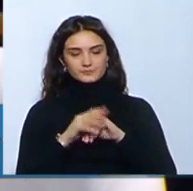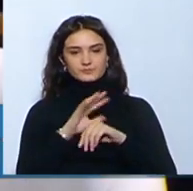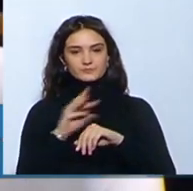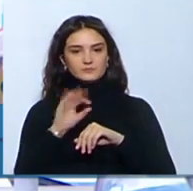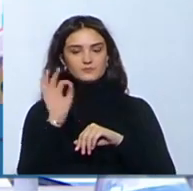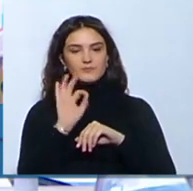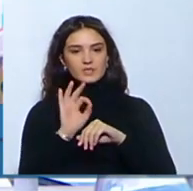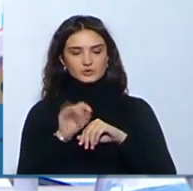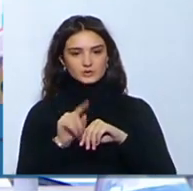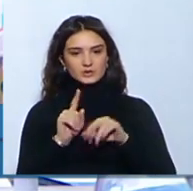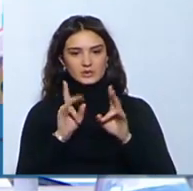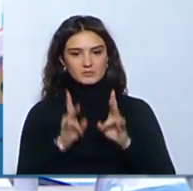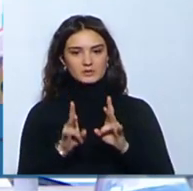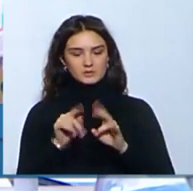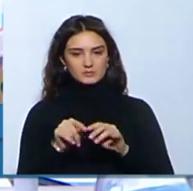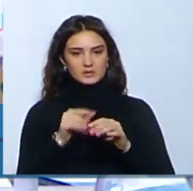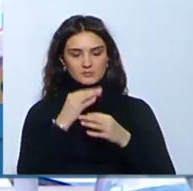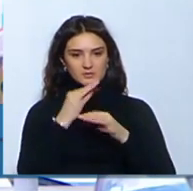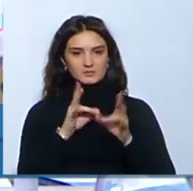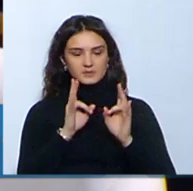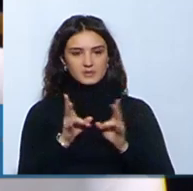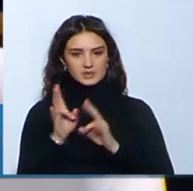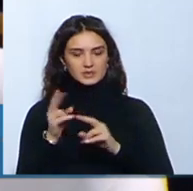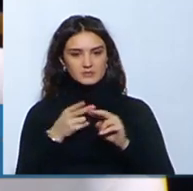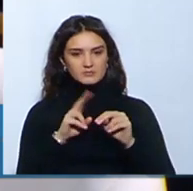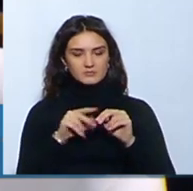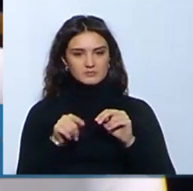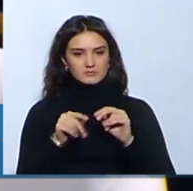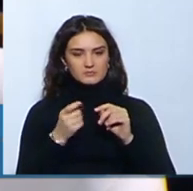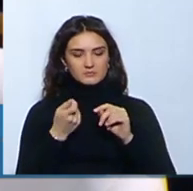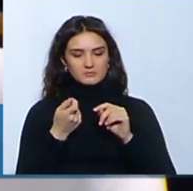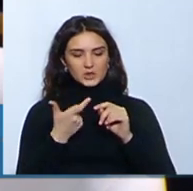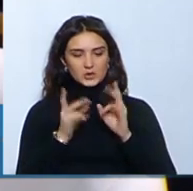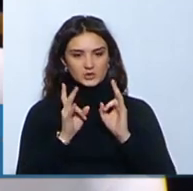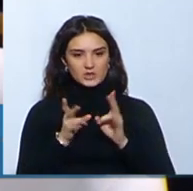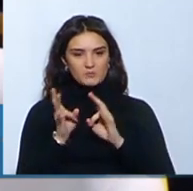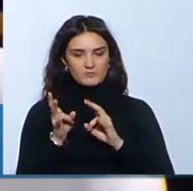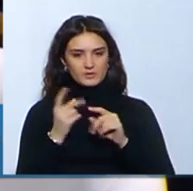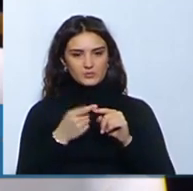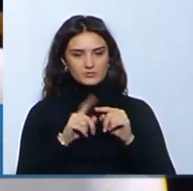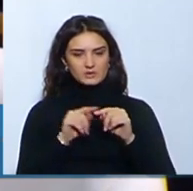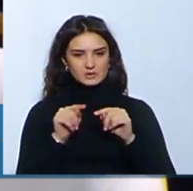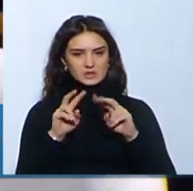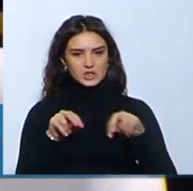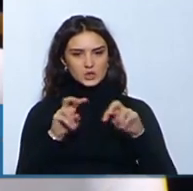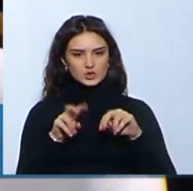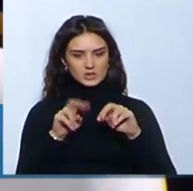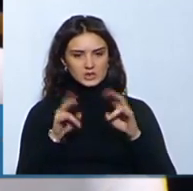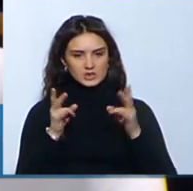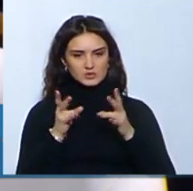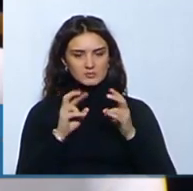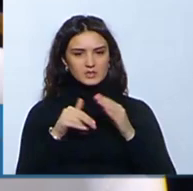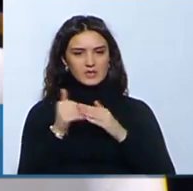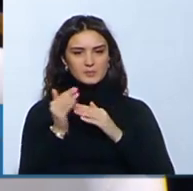რა ზარალდება? აი, ნებისმიერი დაზიანება, ეს არის მიკროტრავმა, რომელიც ითხოვს დროულ დიაგნოსტიკას და ძალიან